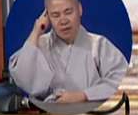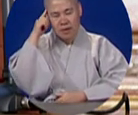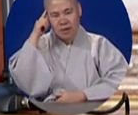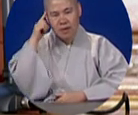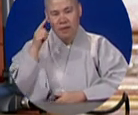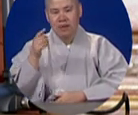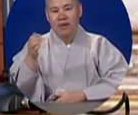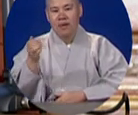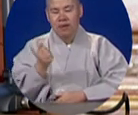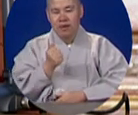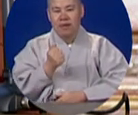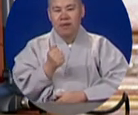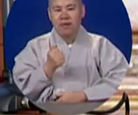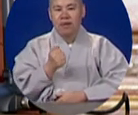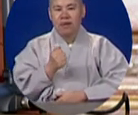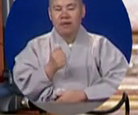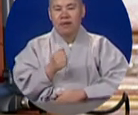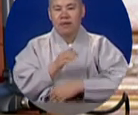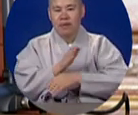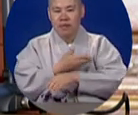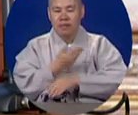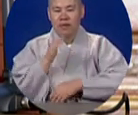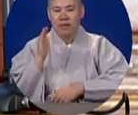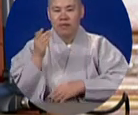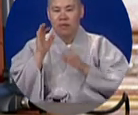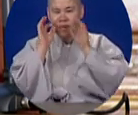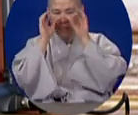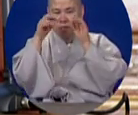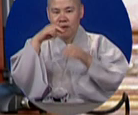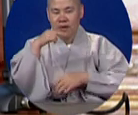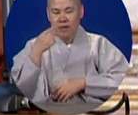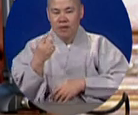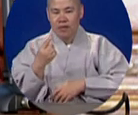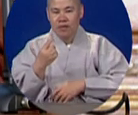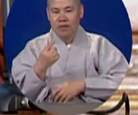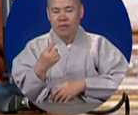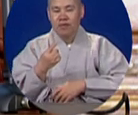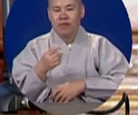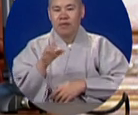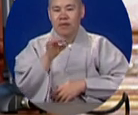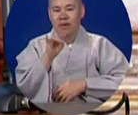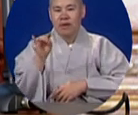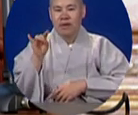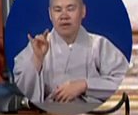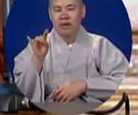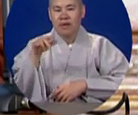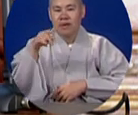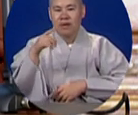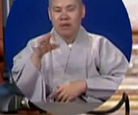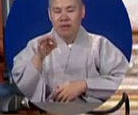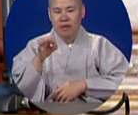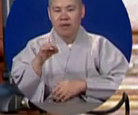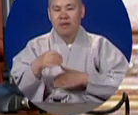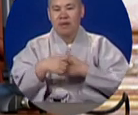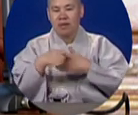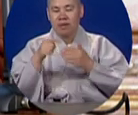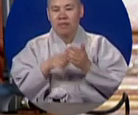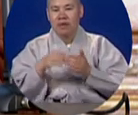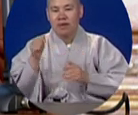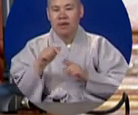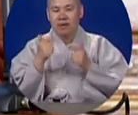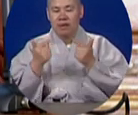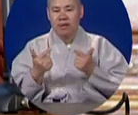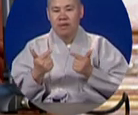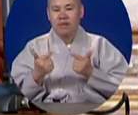일으키는 게 허물입니다 그래서 보더라도 애정심을 일으키지 아니해서 불기애증하야 여